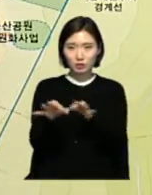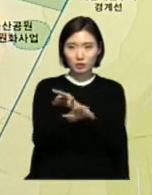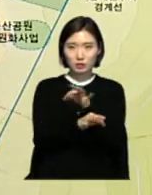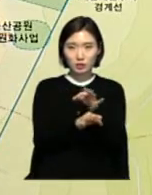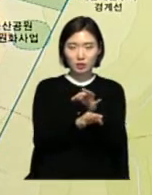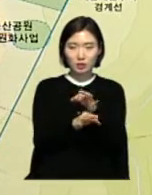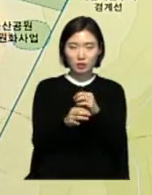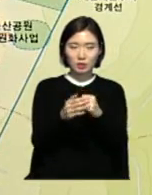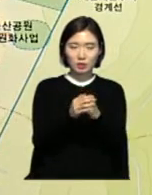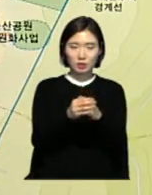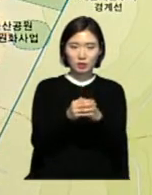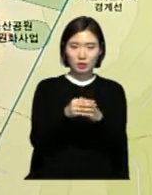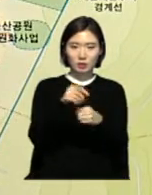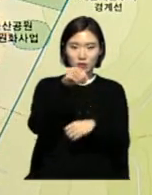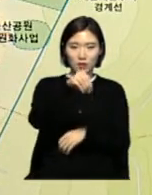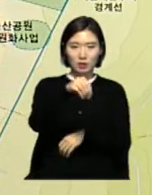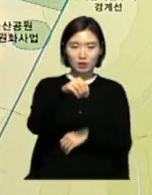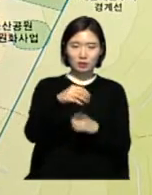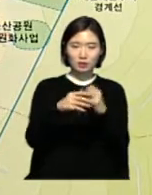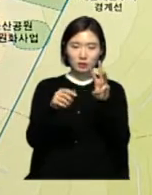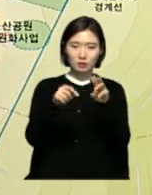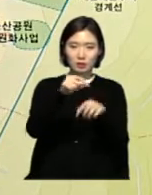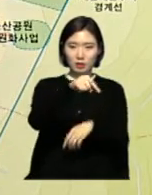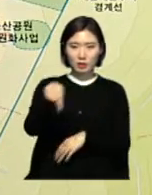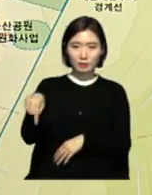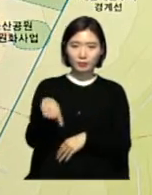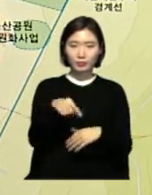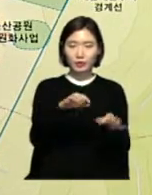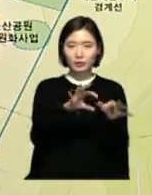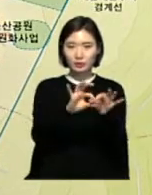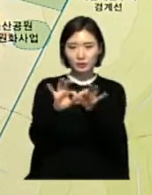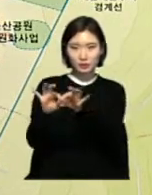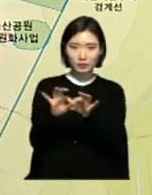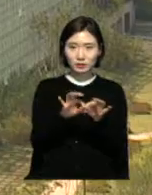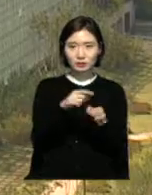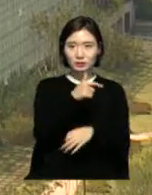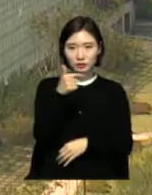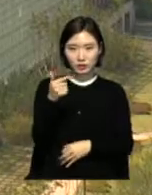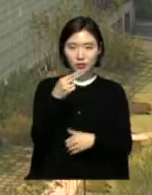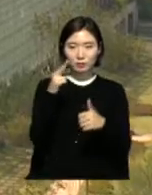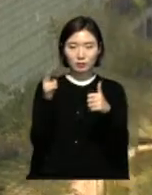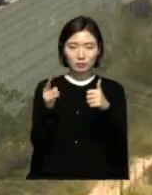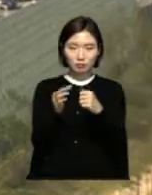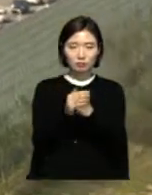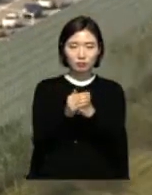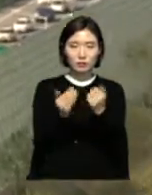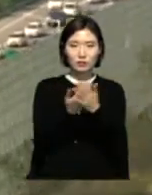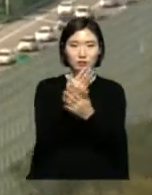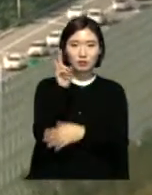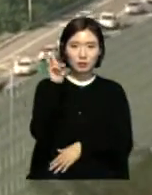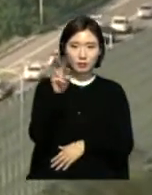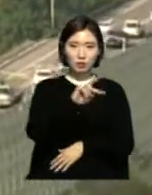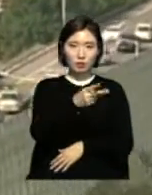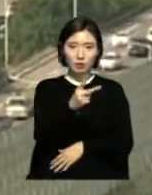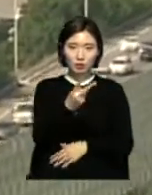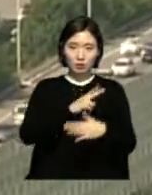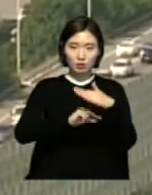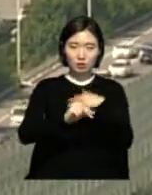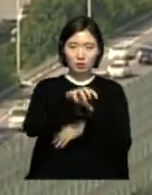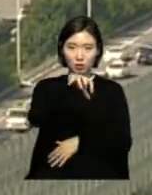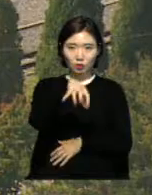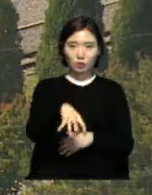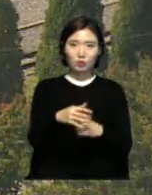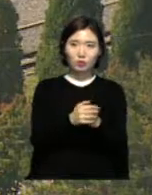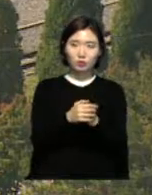벨트 중에 신 4 기업 단지로 에 도약이 크게 기대 됩니다 인근 시내 환승 역과 면목 싹 0 전체